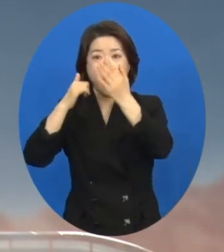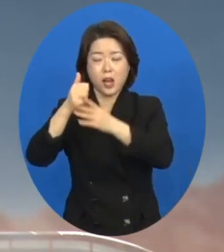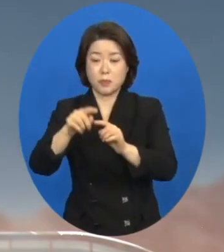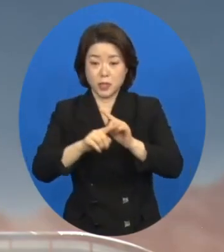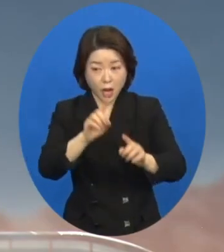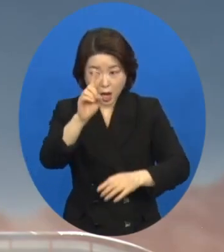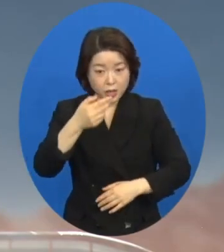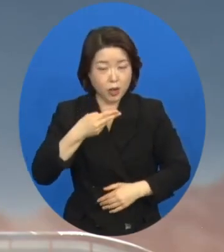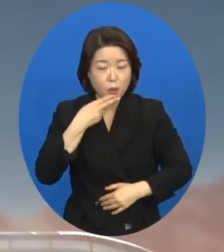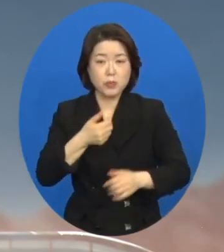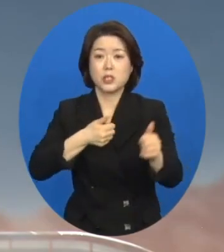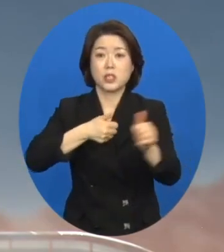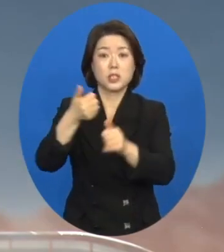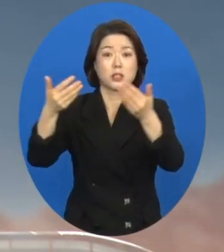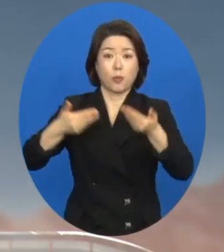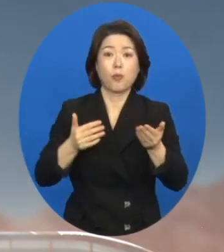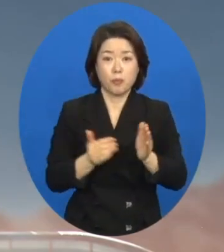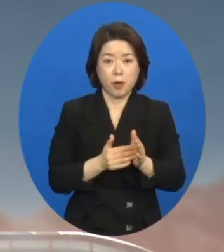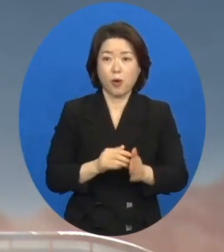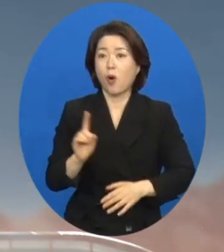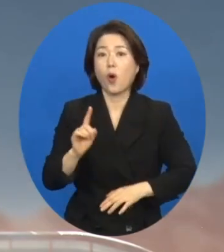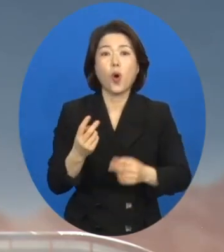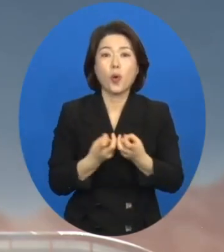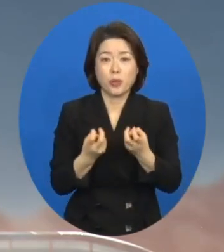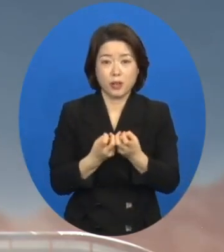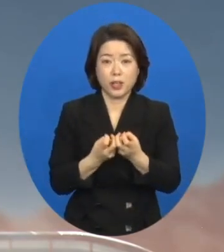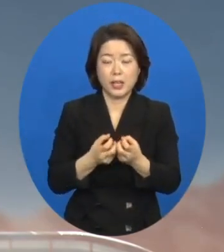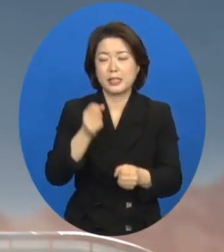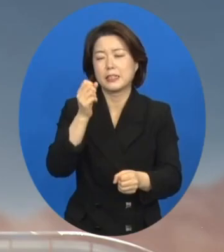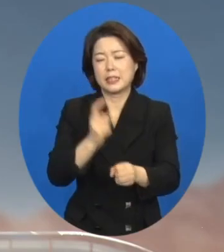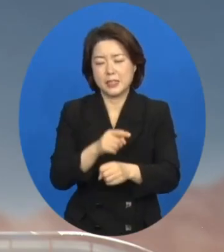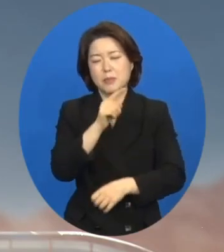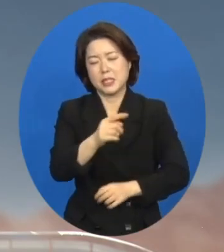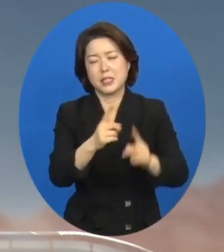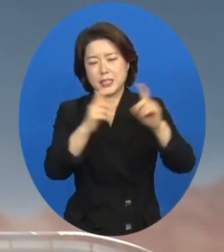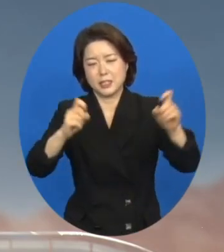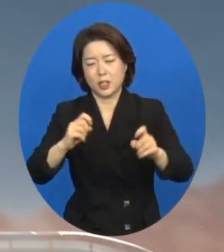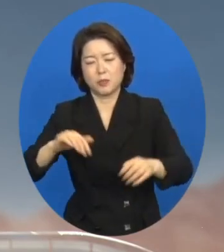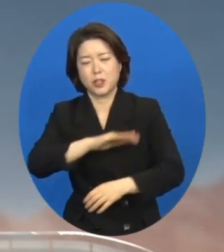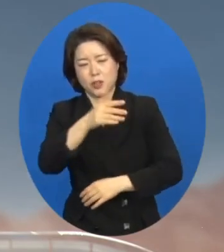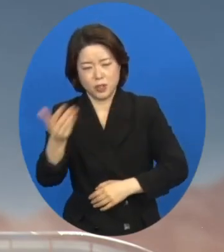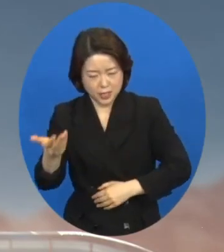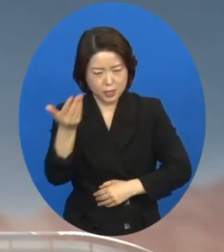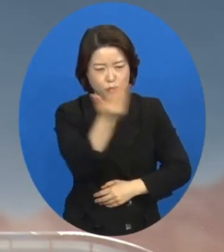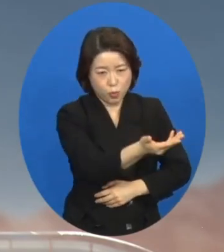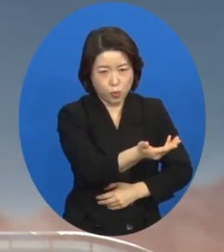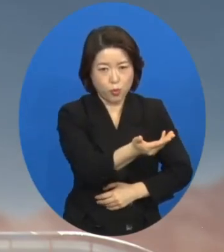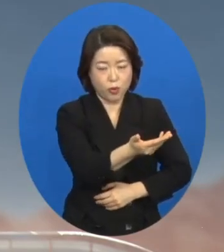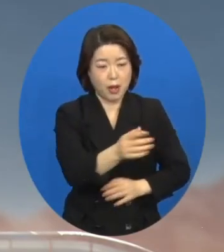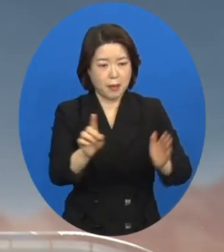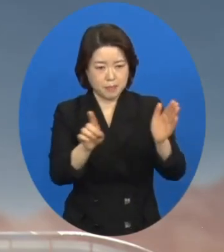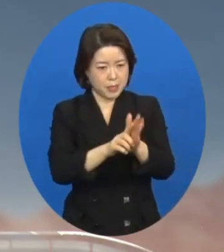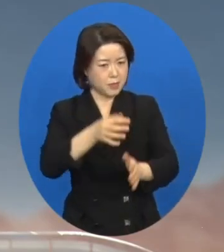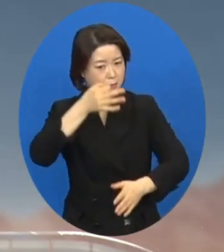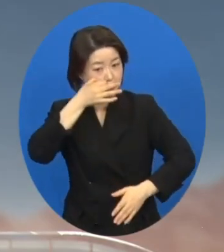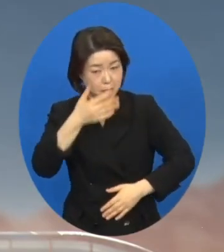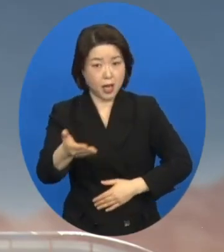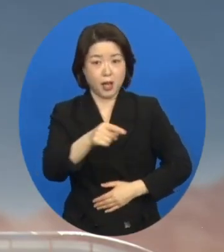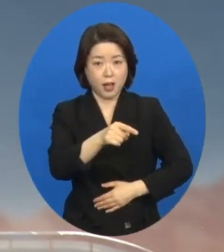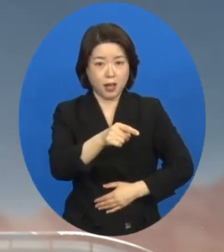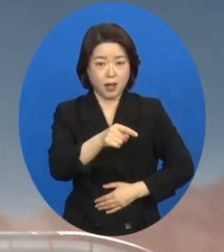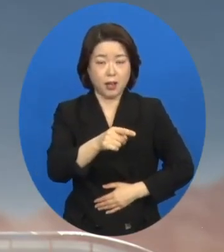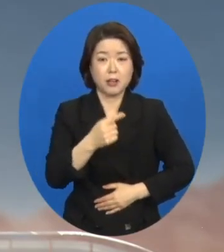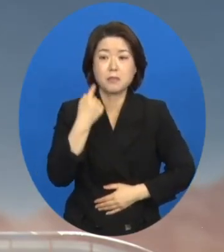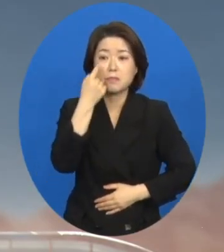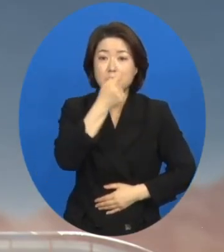않고도 이기게 해주셨습니다. 어떻게요? 이미 이 성은 너에게 넘겨졌다는 것을 믿음으로 봐라. 부정적인